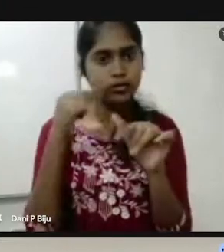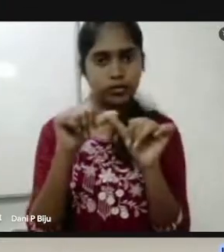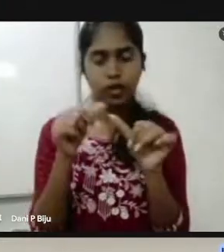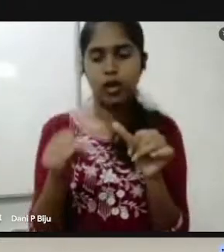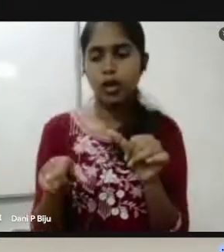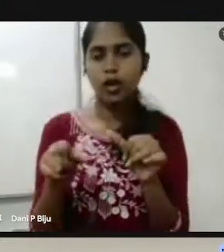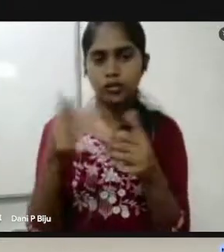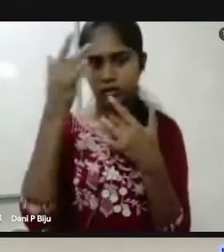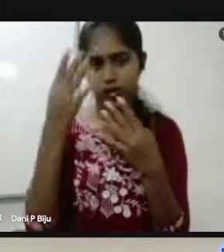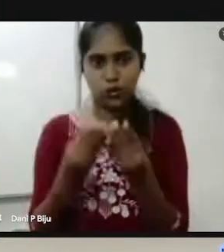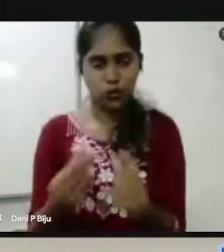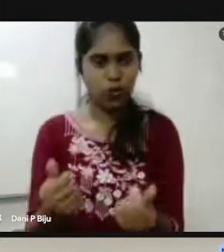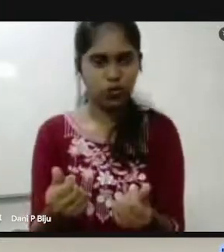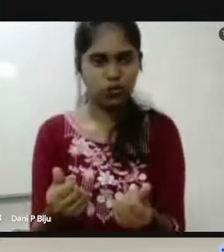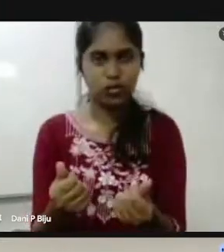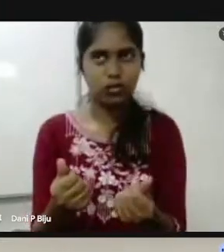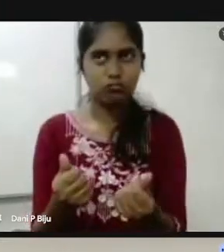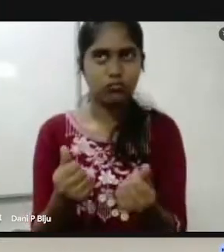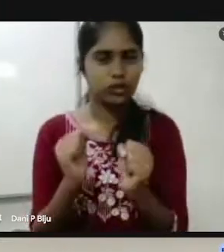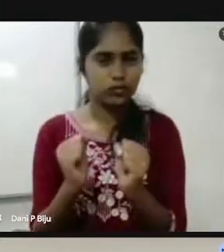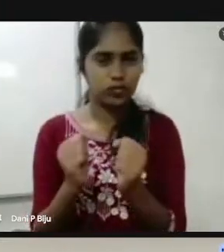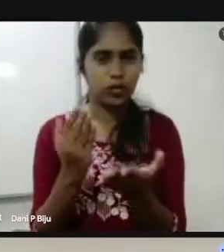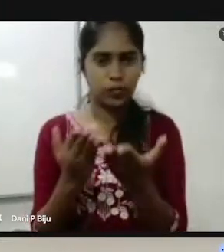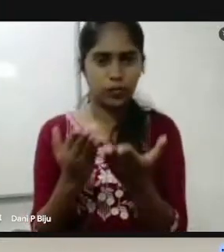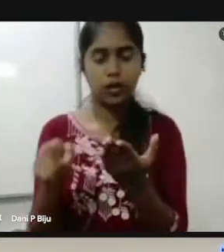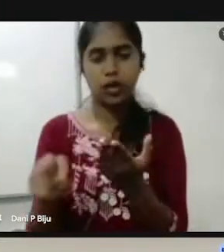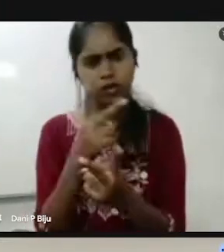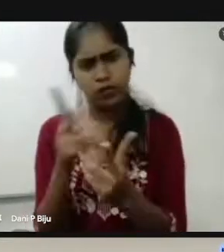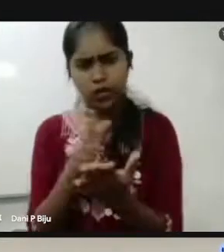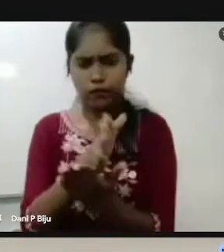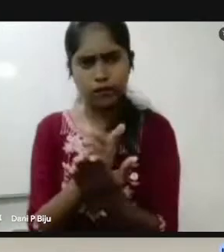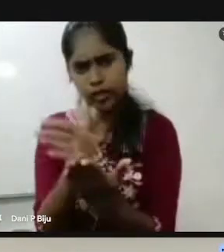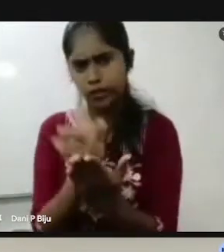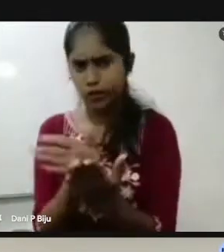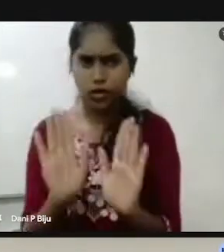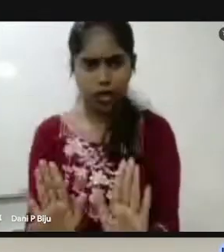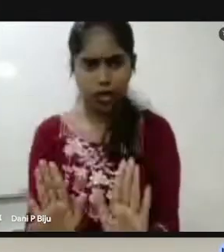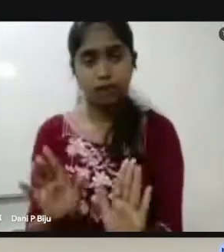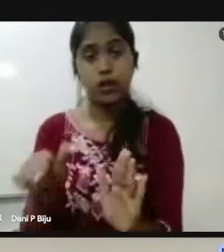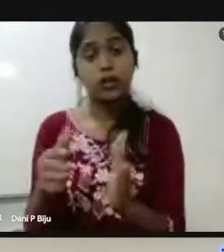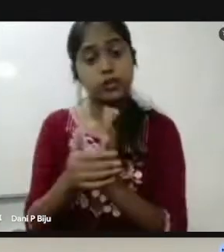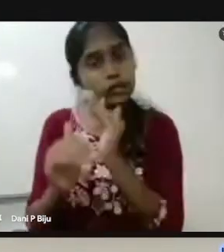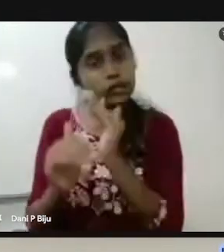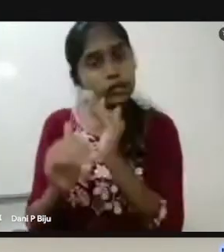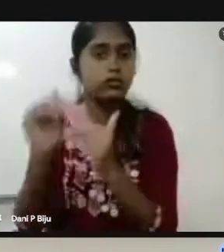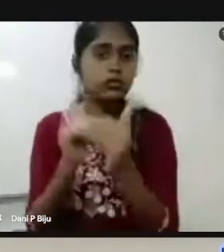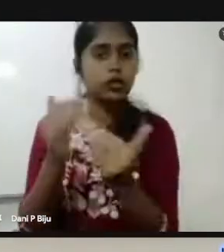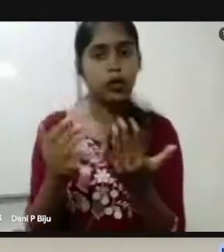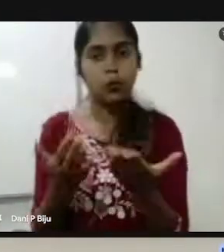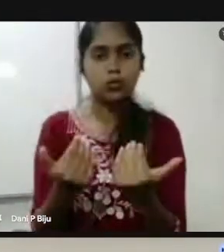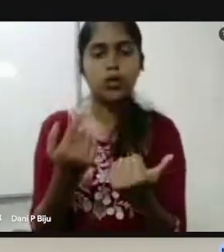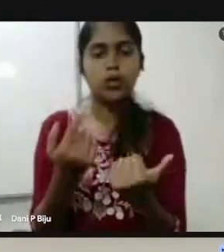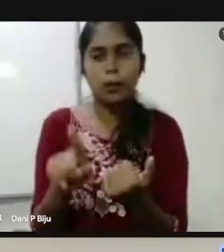നമുക്കതിന് കോമ്പൻസേറ്ററി സ്ട്രാറ്റജീസും അങ്ങനെയൊക്കെ യൂസ് ചെയ്ത് അവരുടെ സ്കിൽസ് കൂട്ടാനായിട്ട് പറ്റും. അപ്പം ആ